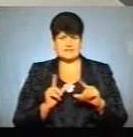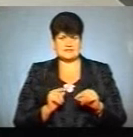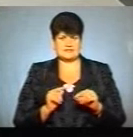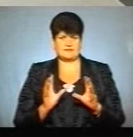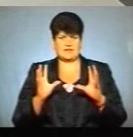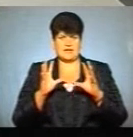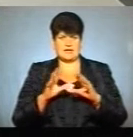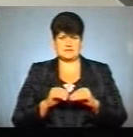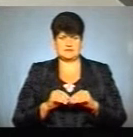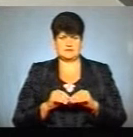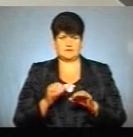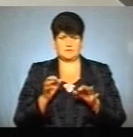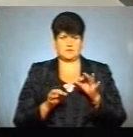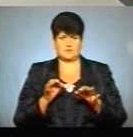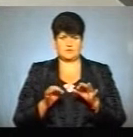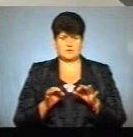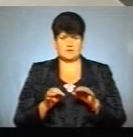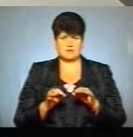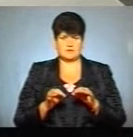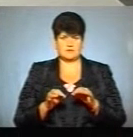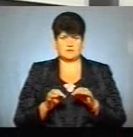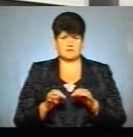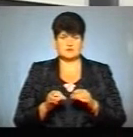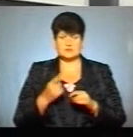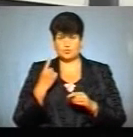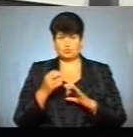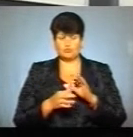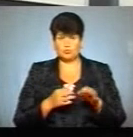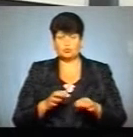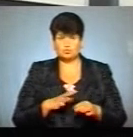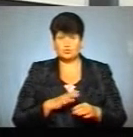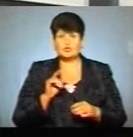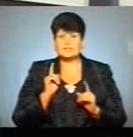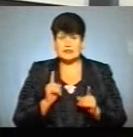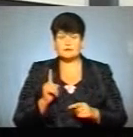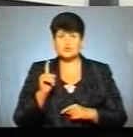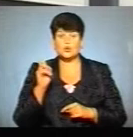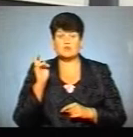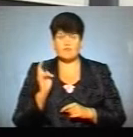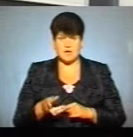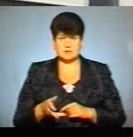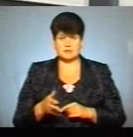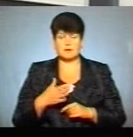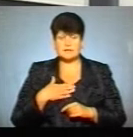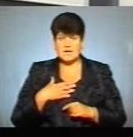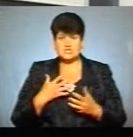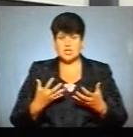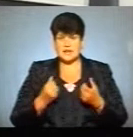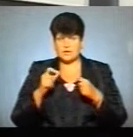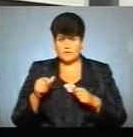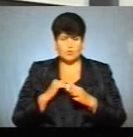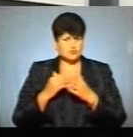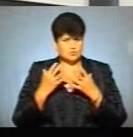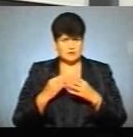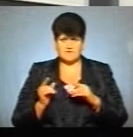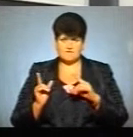відкритій території. Рекордом в них було 120 виїздів за добу на такі пожежі. Наші рятувальники також щоденно